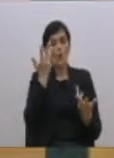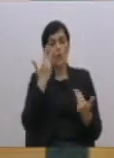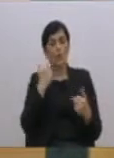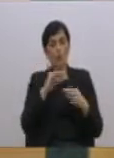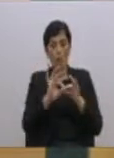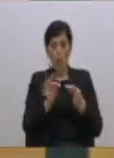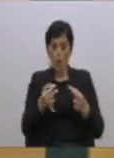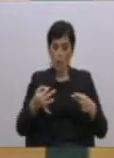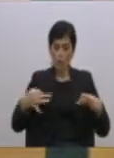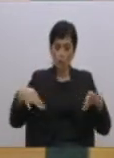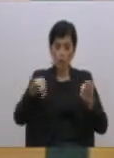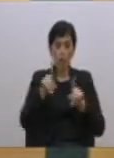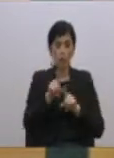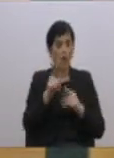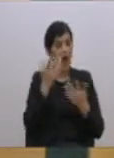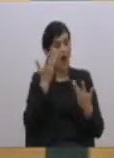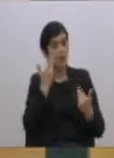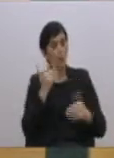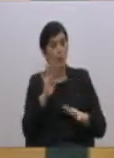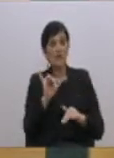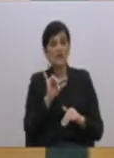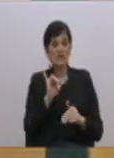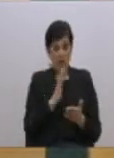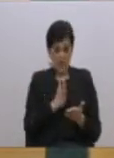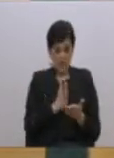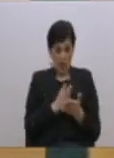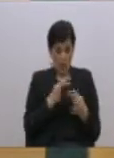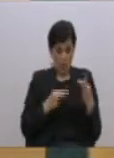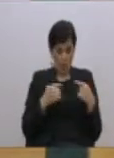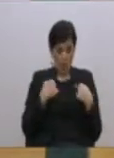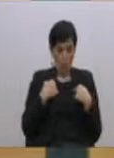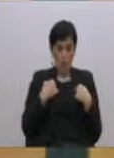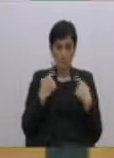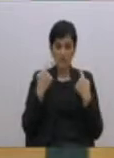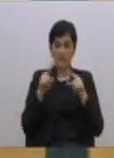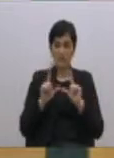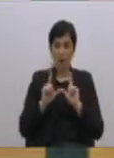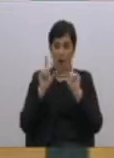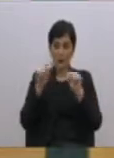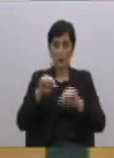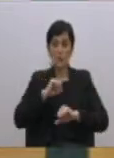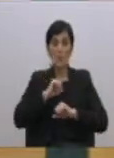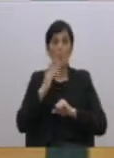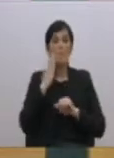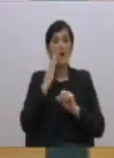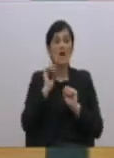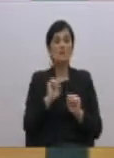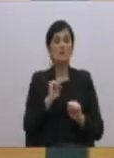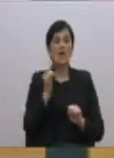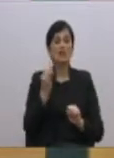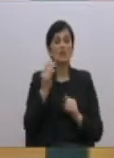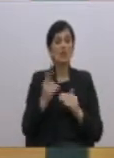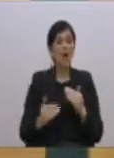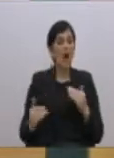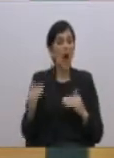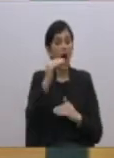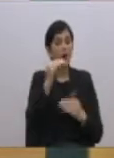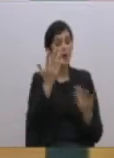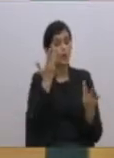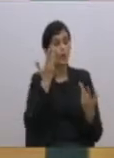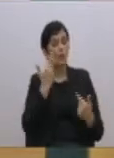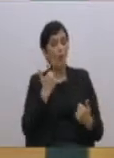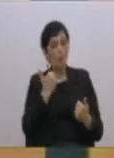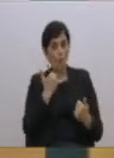და არ იყოს კომფორტული ხო, სადაც ხარ მოსამართლე სხვაგან იყო მივლინებული, მაგრამ მართსაჯულების ინტერესი აღემატება კომფორტის